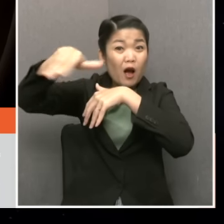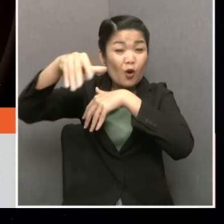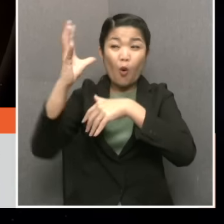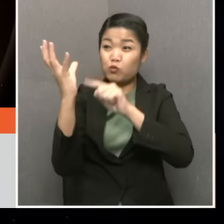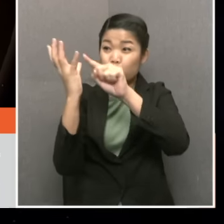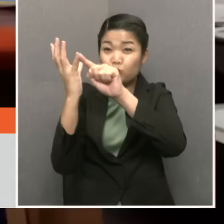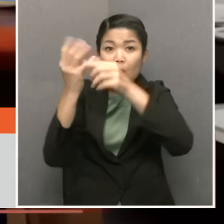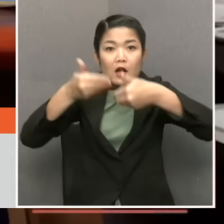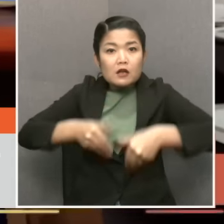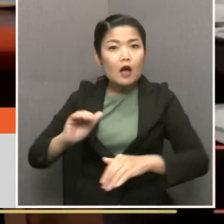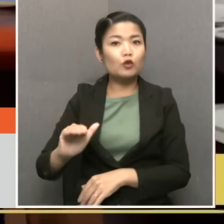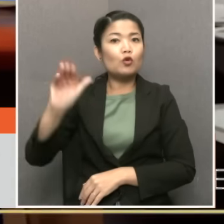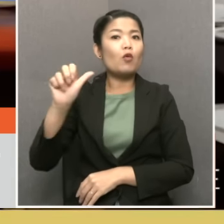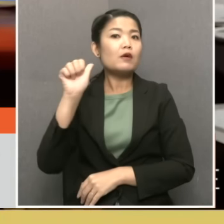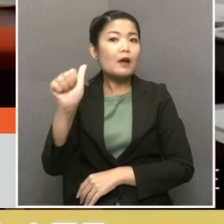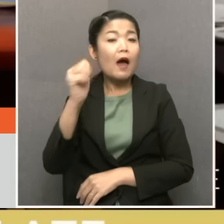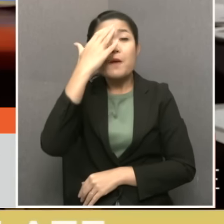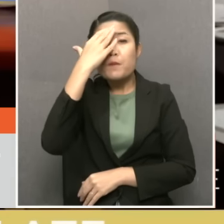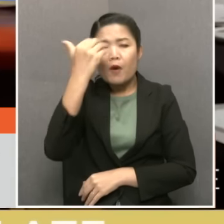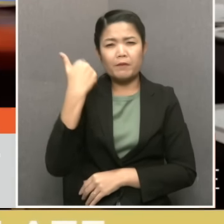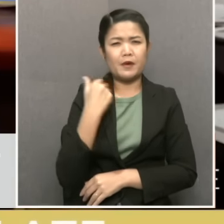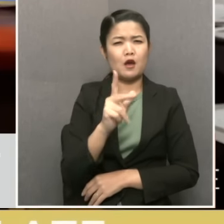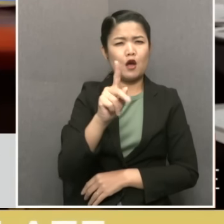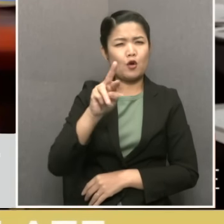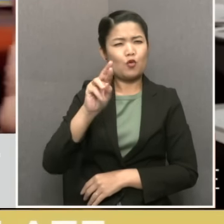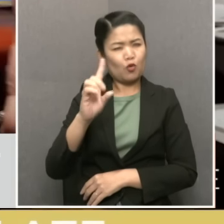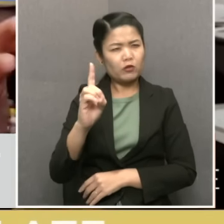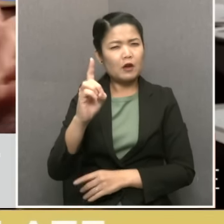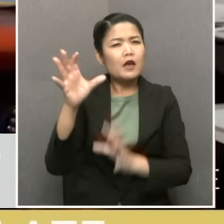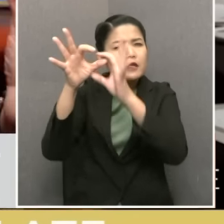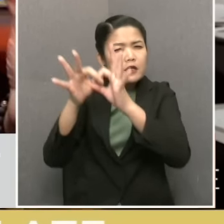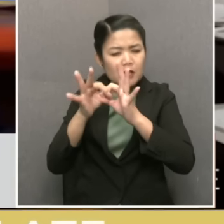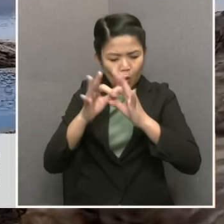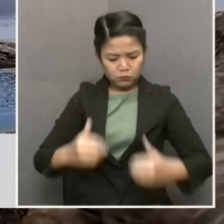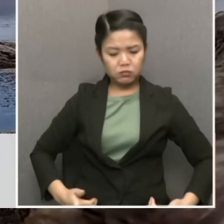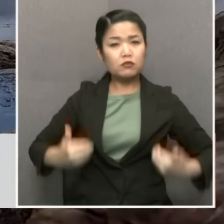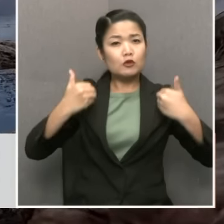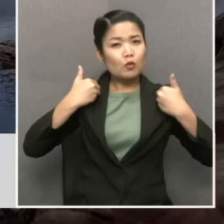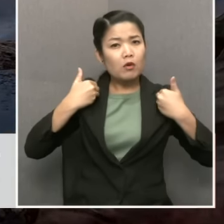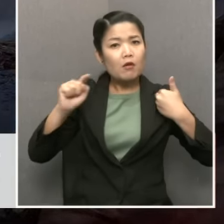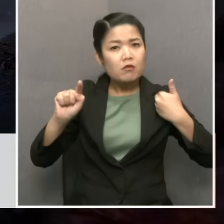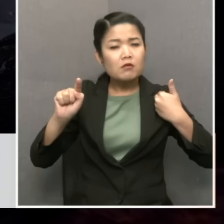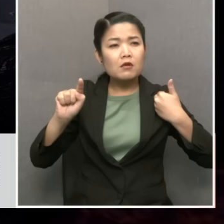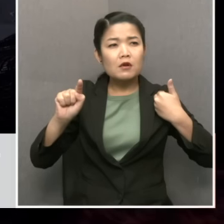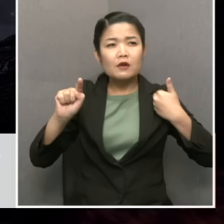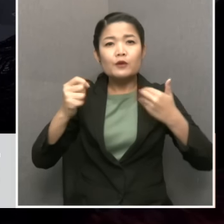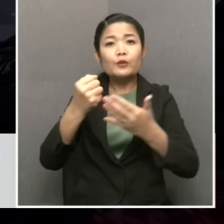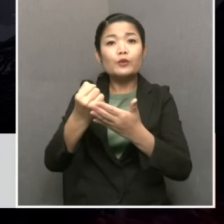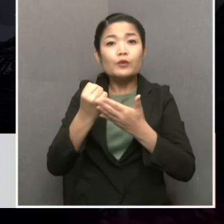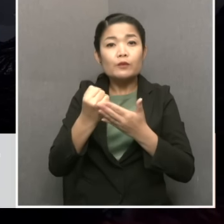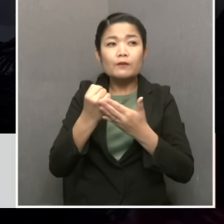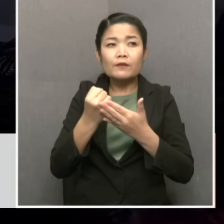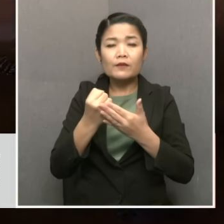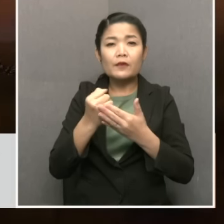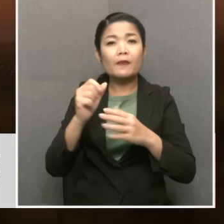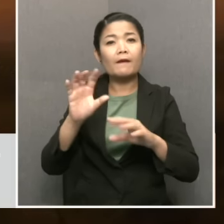ดาวศุกร์เนื่องจากพบว่ามีกรดอะมิโนที่มีความเสถียรและกรดซัลฟิวริกเข้มข้นซึ่งเป็นส่วนประกอบของเมฆ